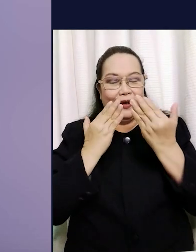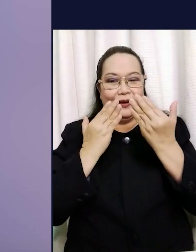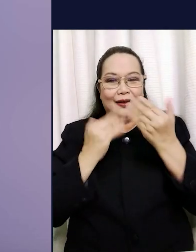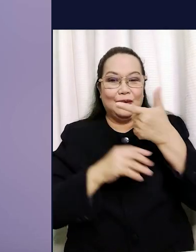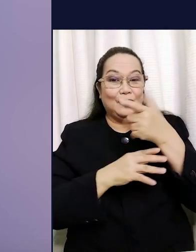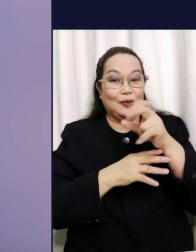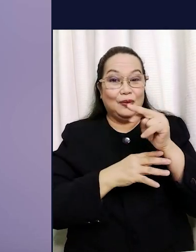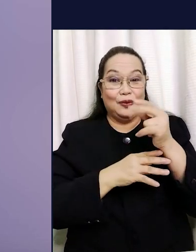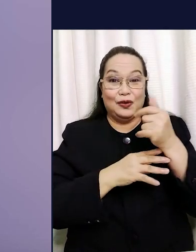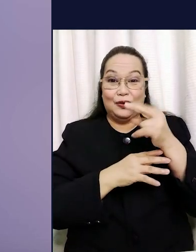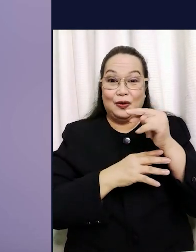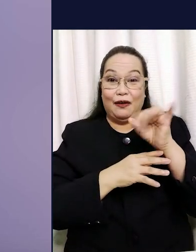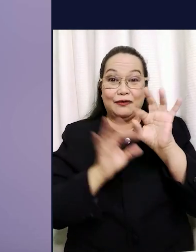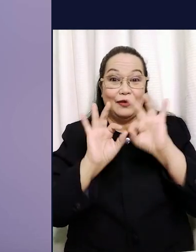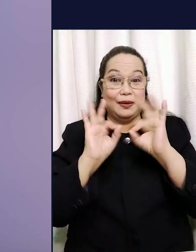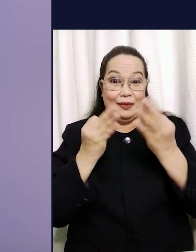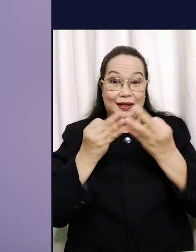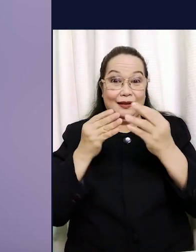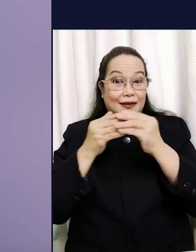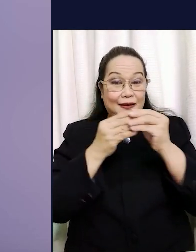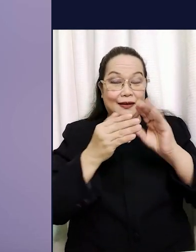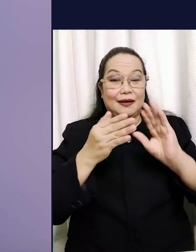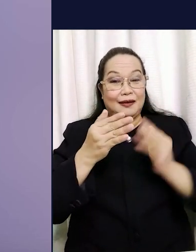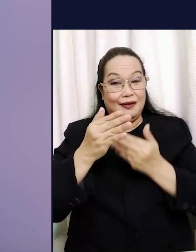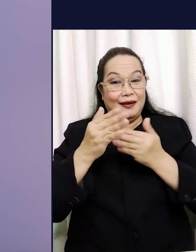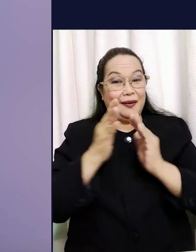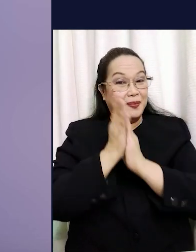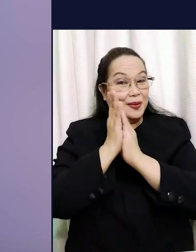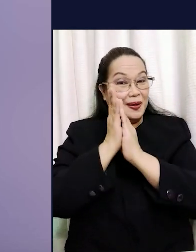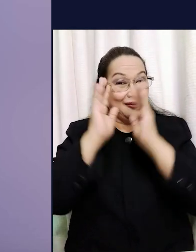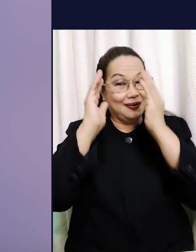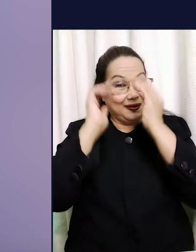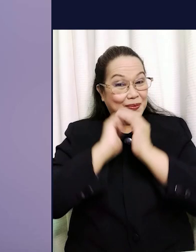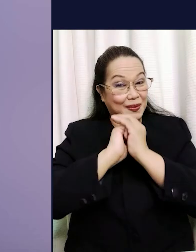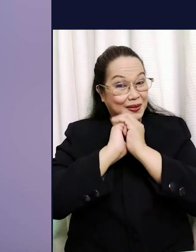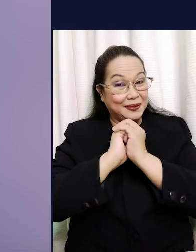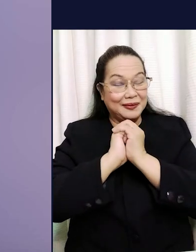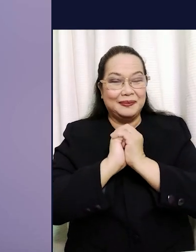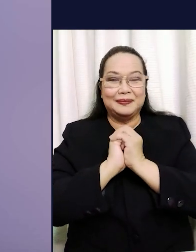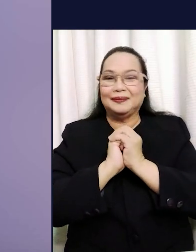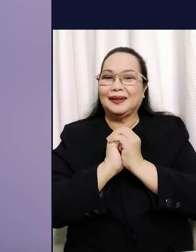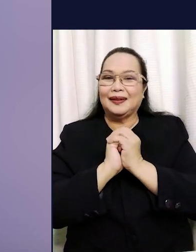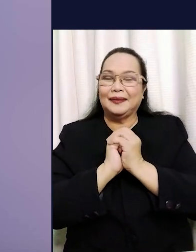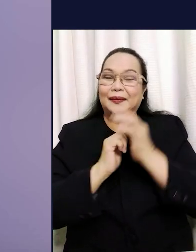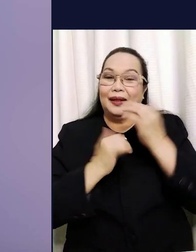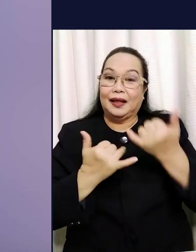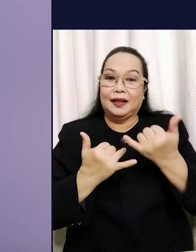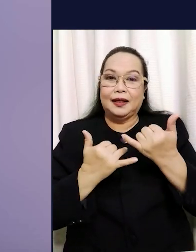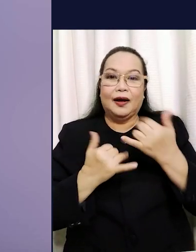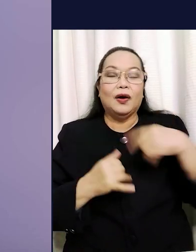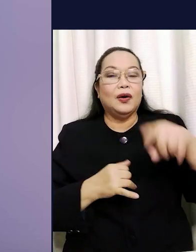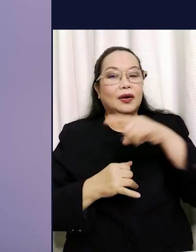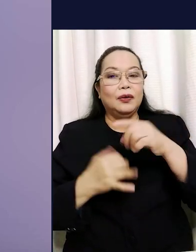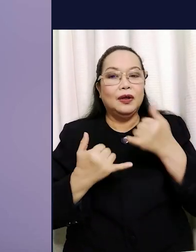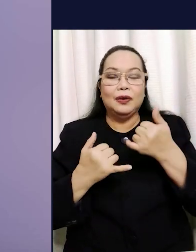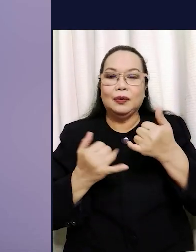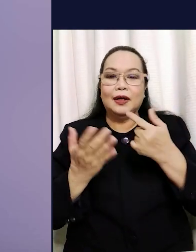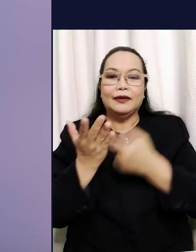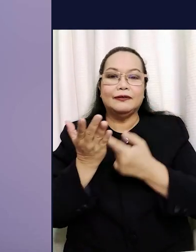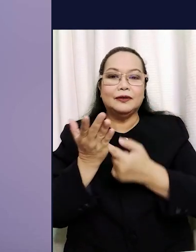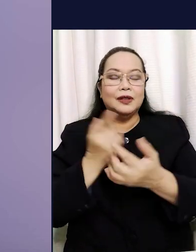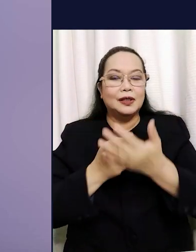pasalamatan ang Gungon family as they led us in our praise and worship. At ngayon po,